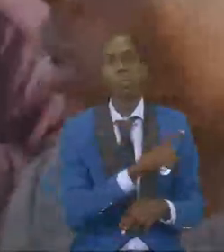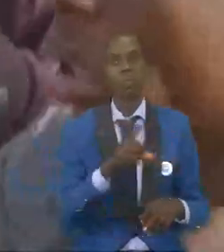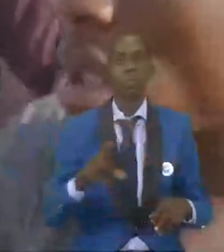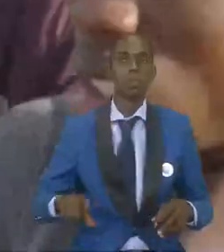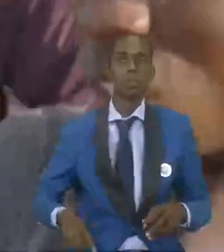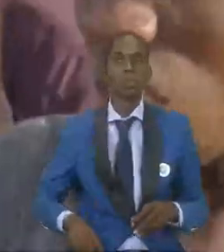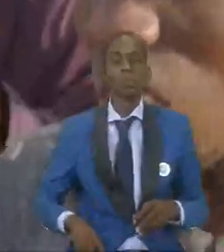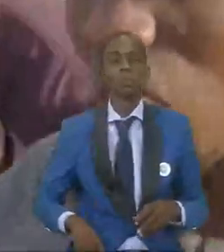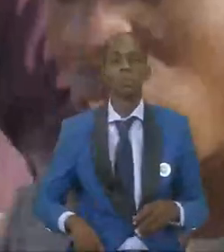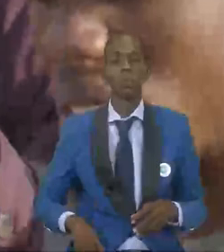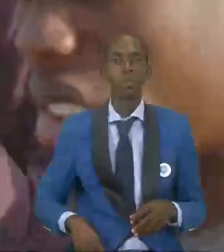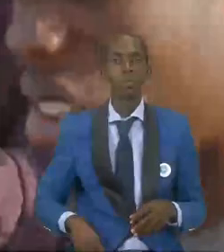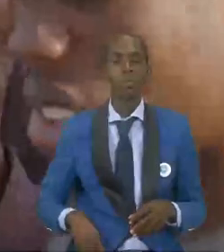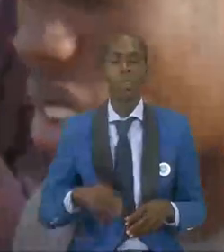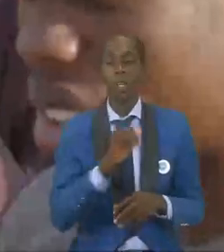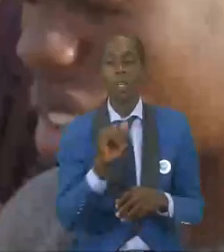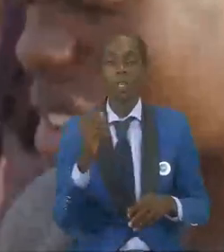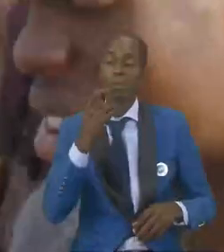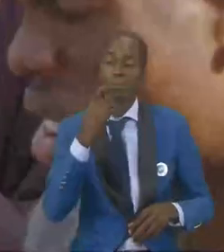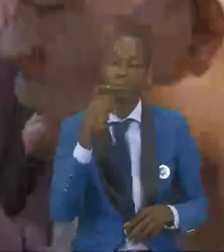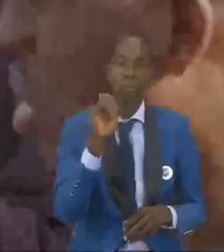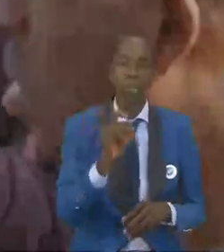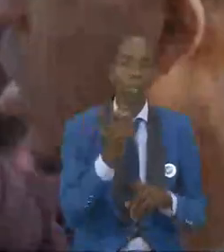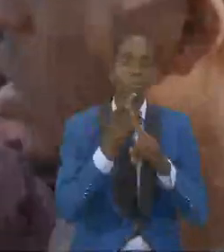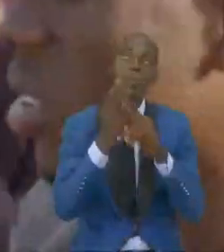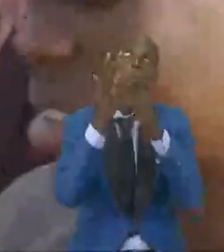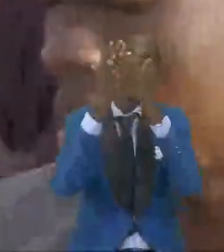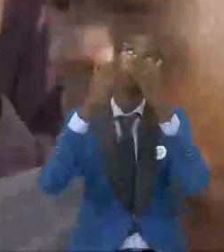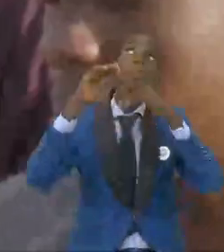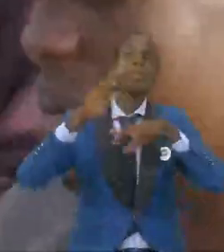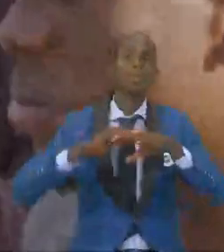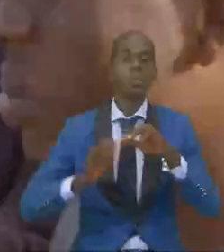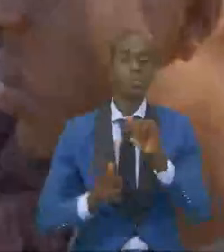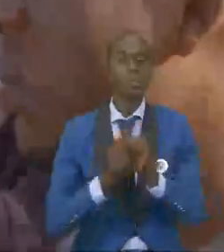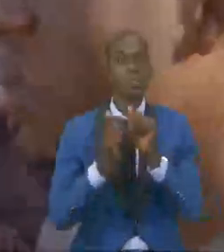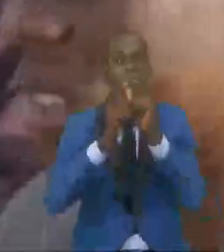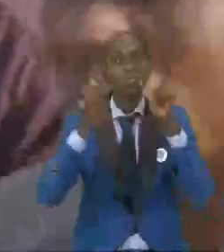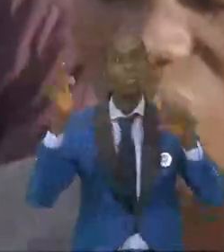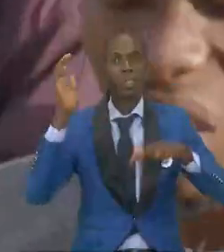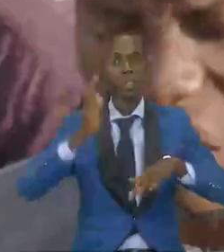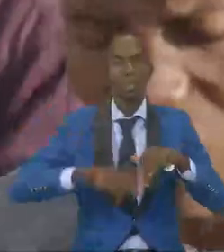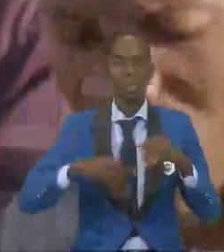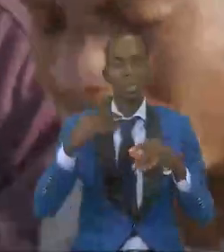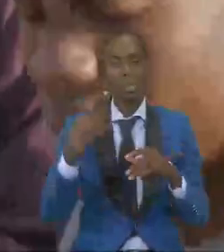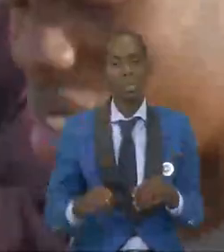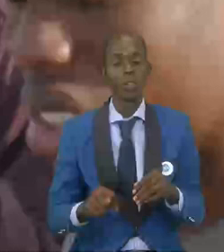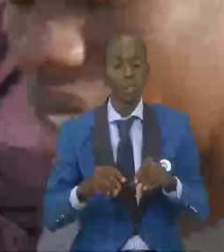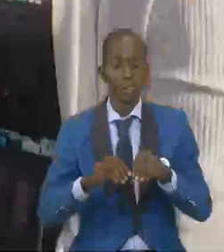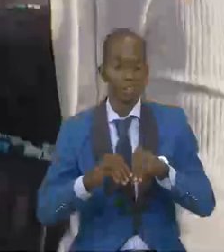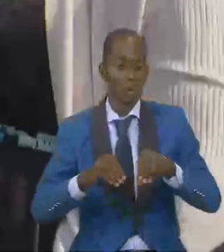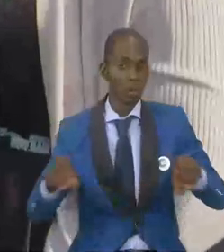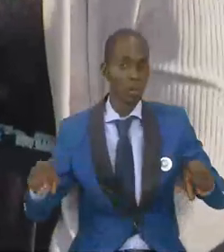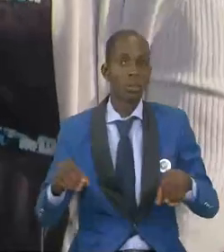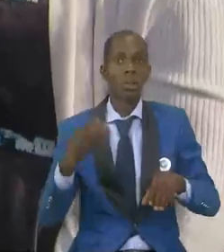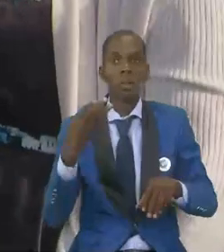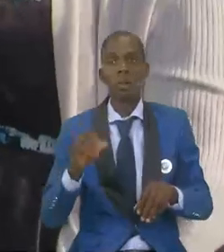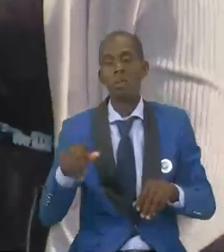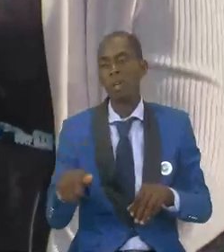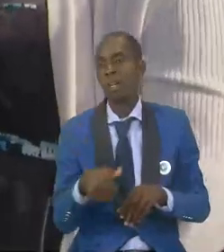sur les promesses inchangeables de Dieu un décret du ciel